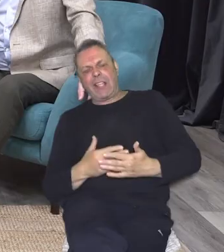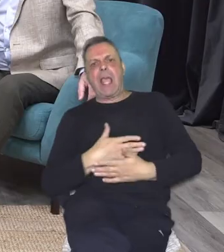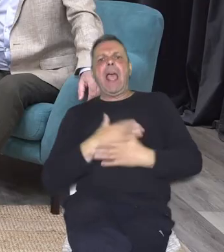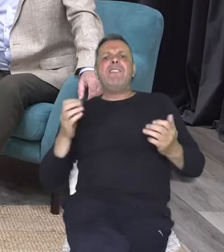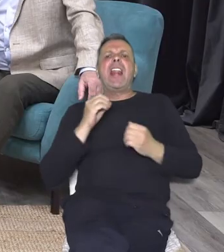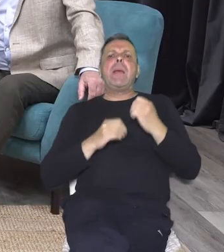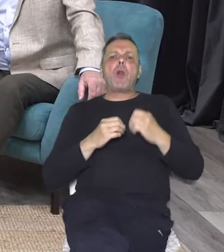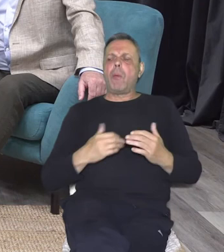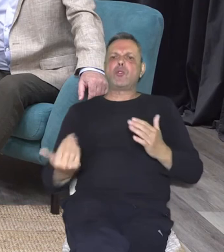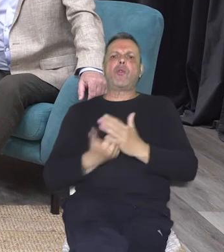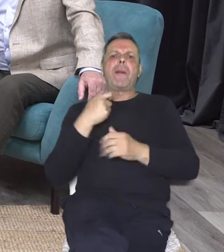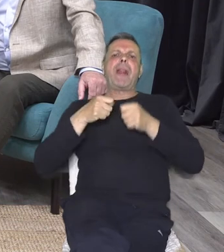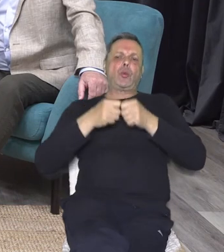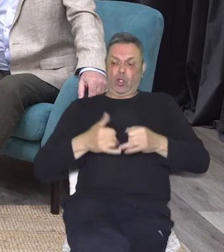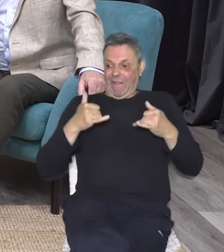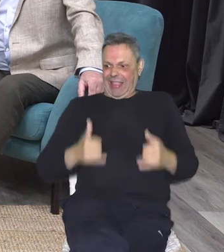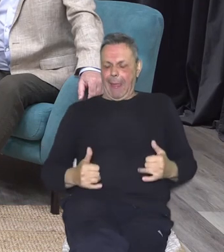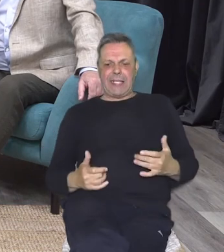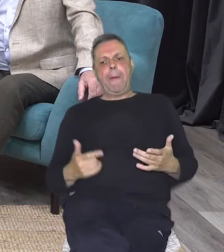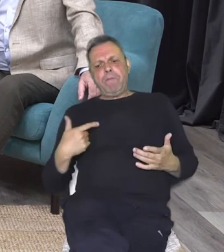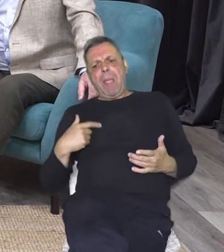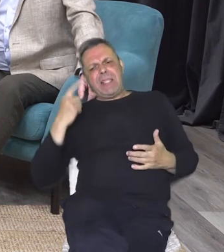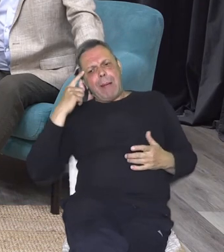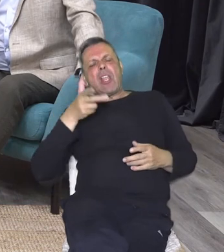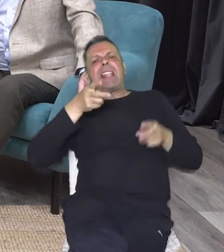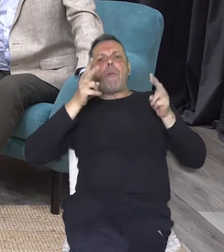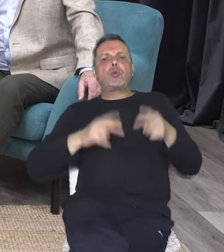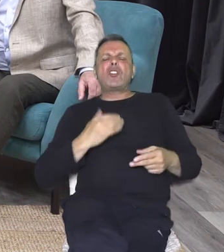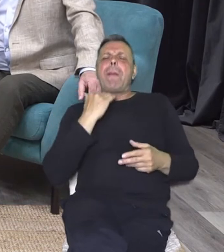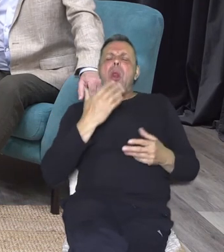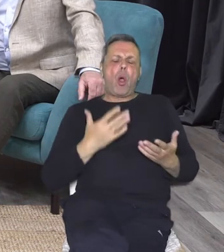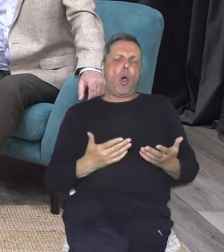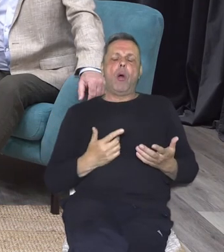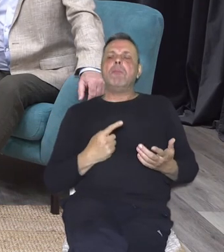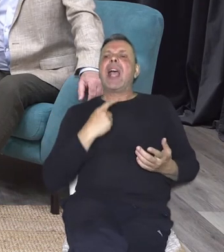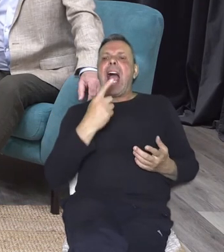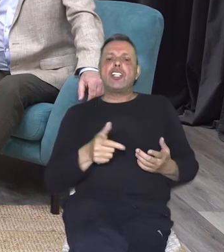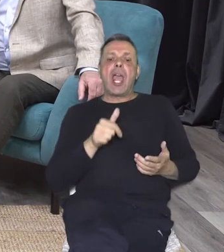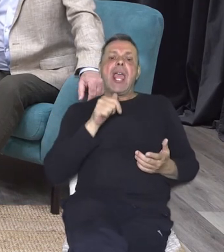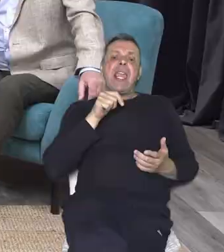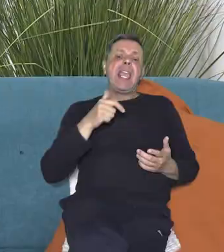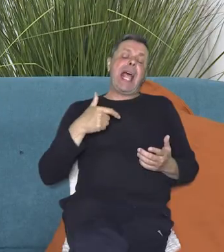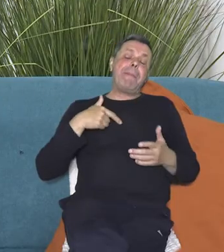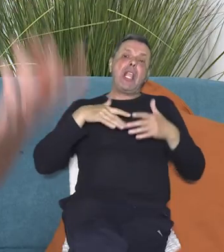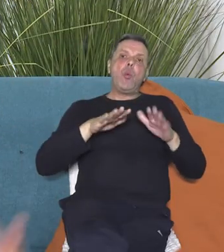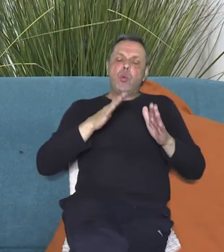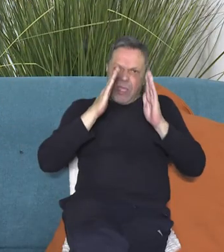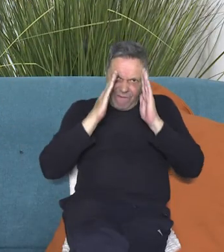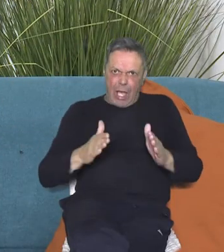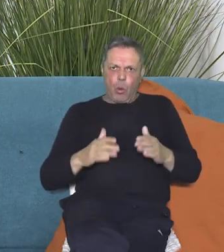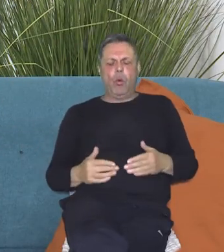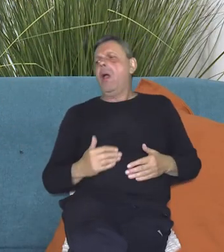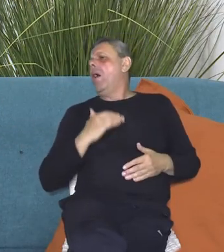vjerovat. Veliki problem suvremenih društava danas i znamo je ta mogućnost da bilo ko bilo šta kaže i da mu milijun